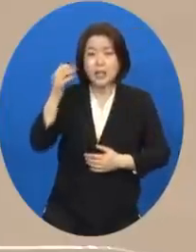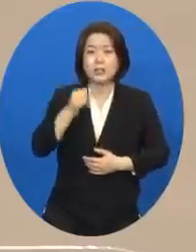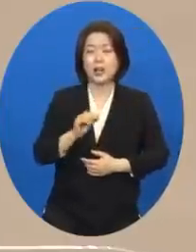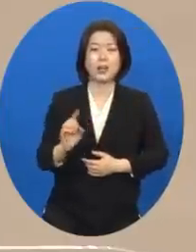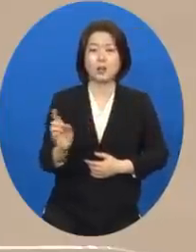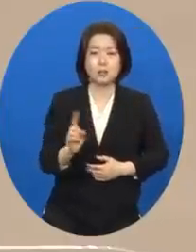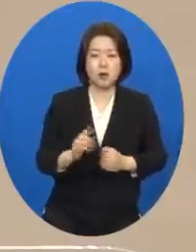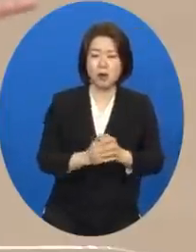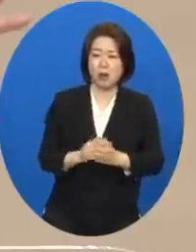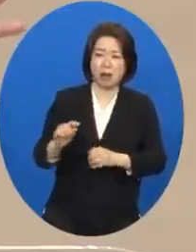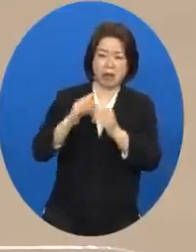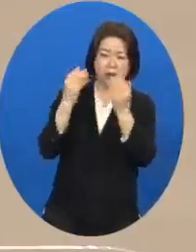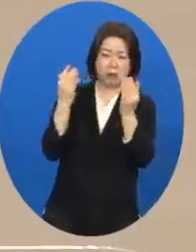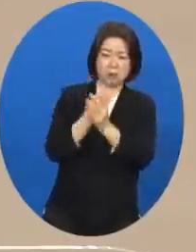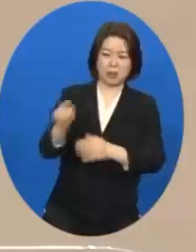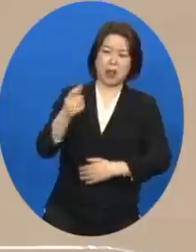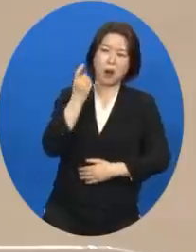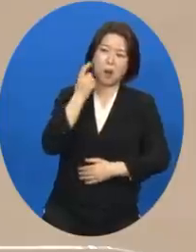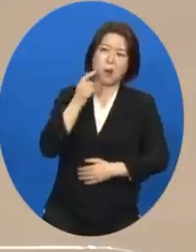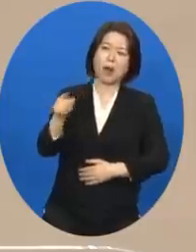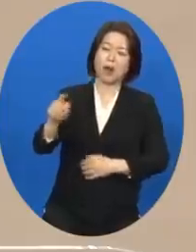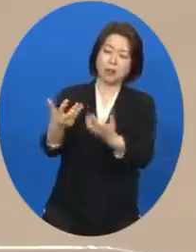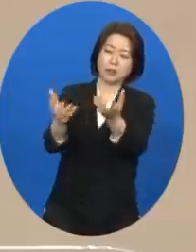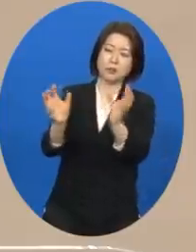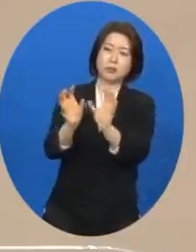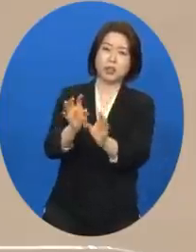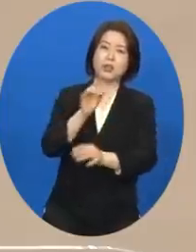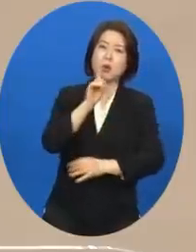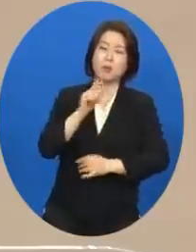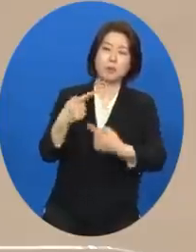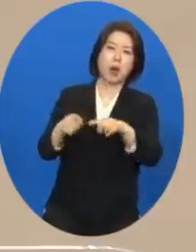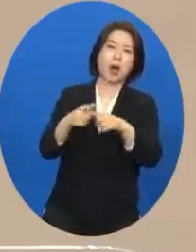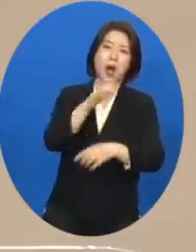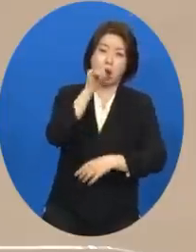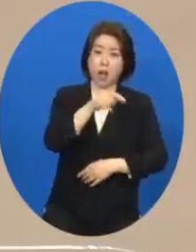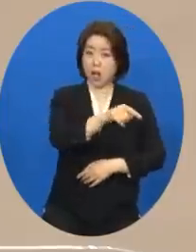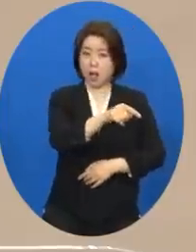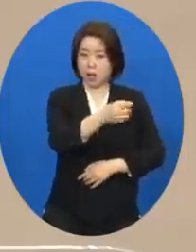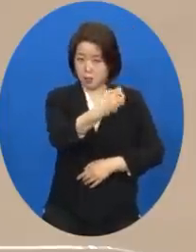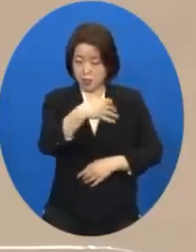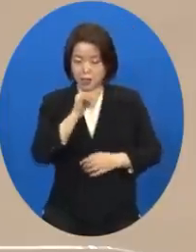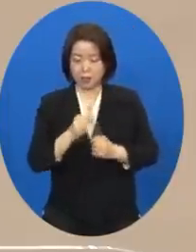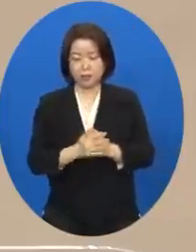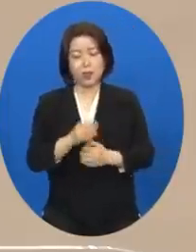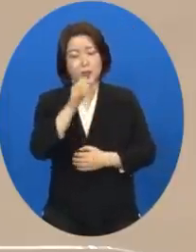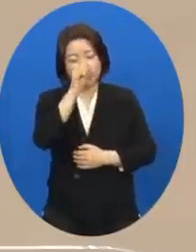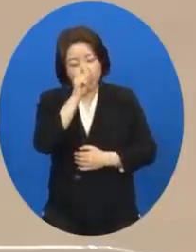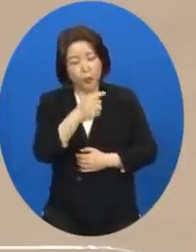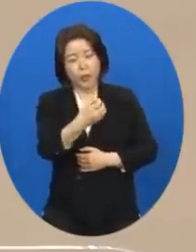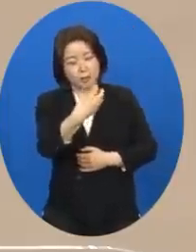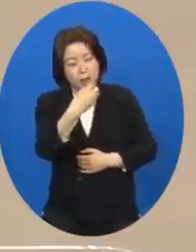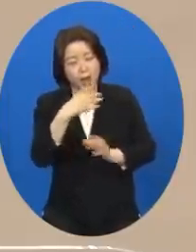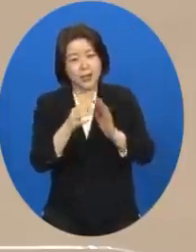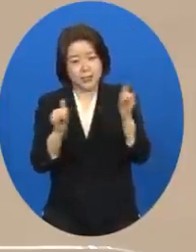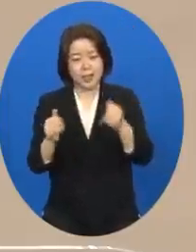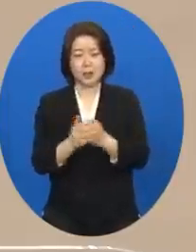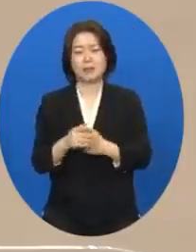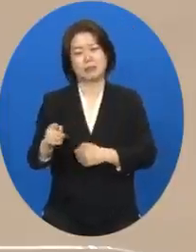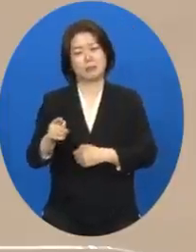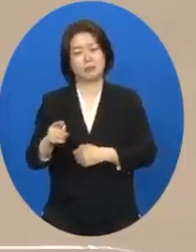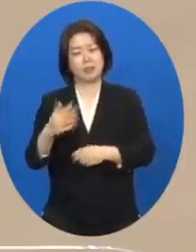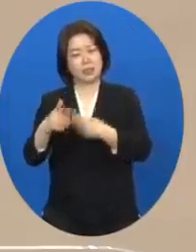완전히 거짓이라 거짓 집단 이라고 말하고 좋게 말하는 사람들은 신화일